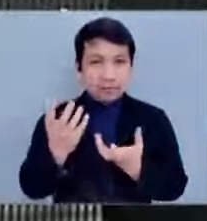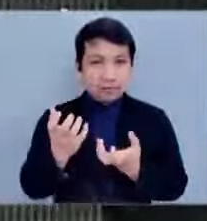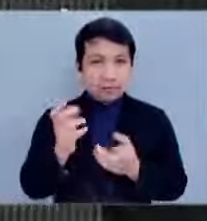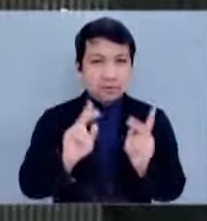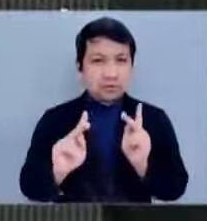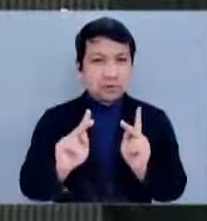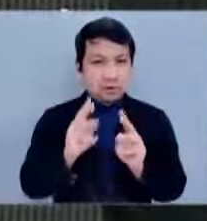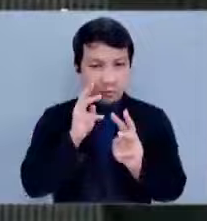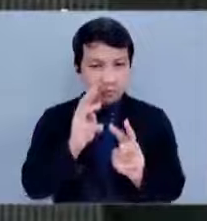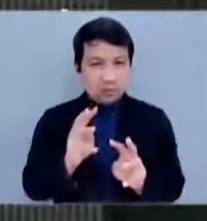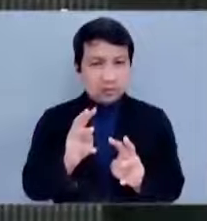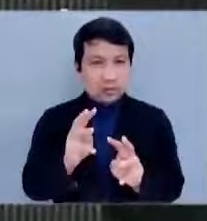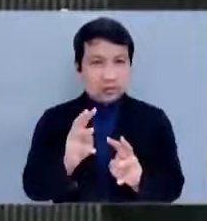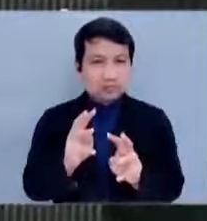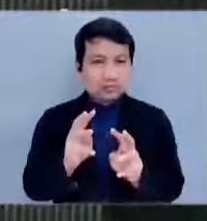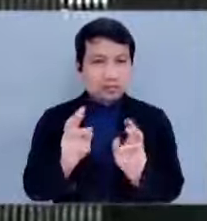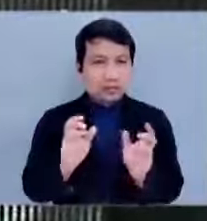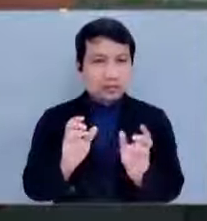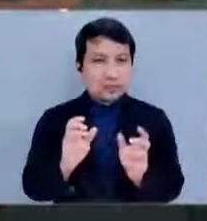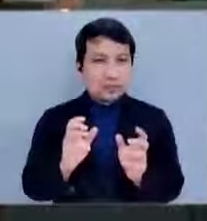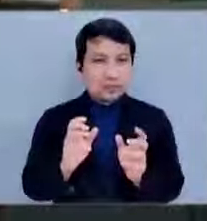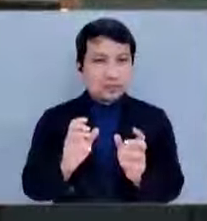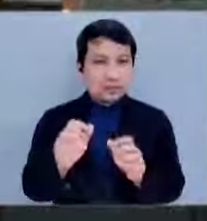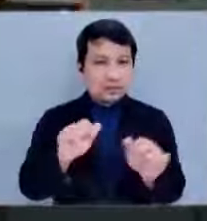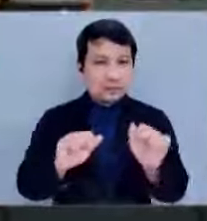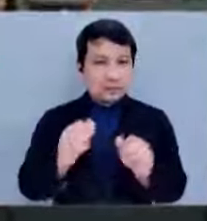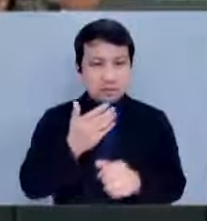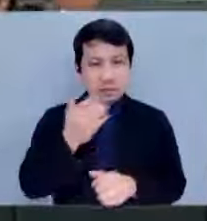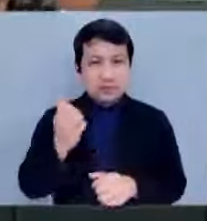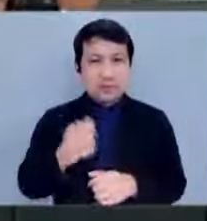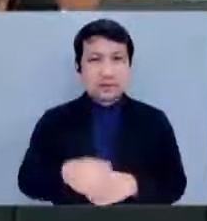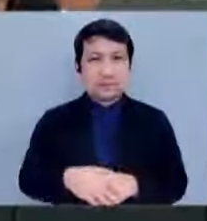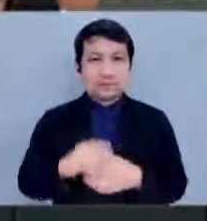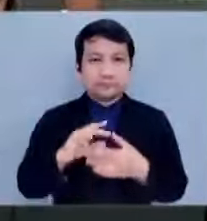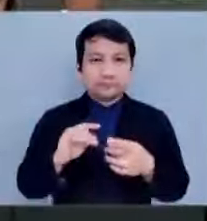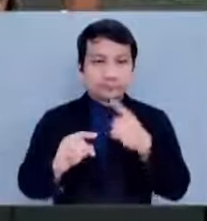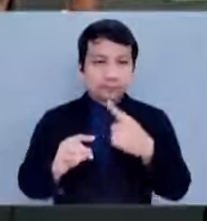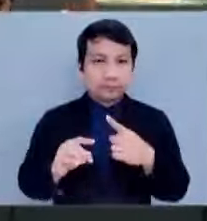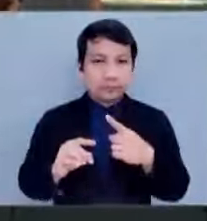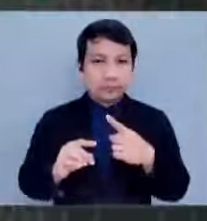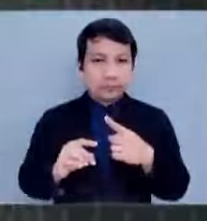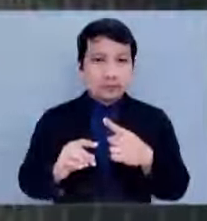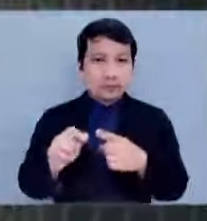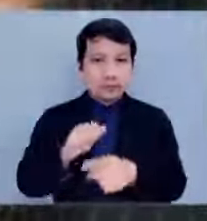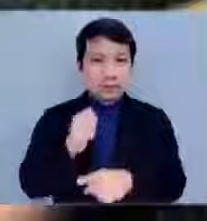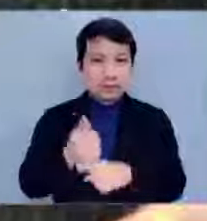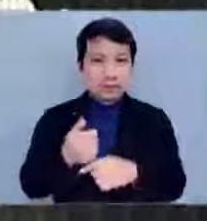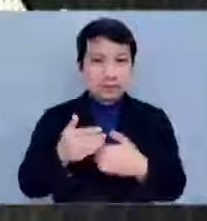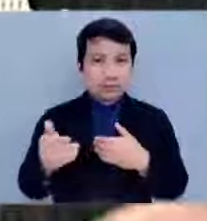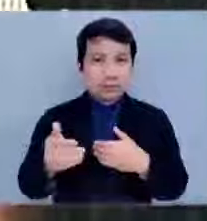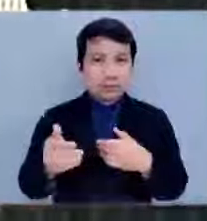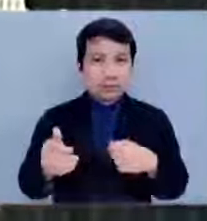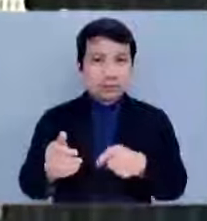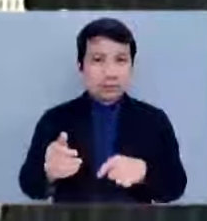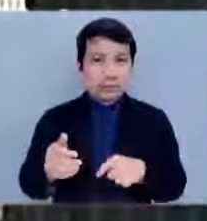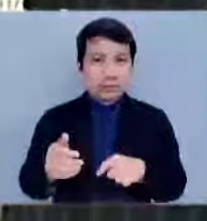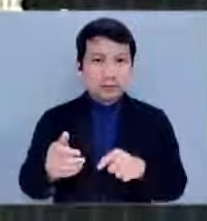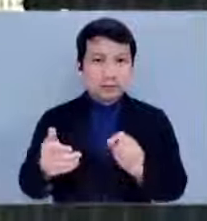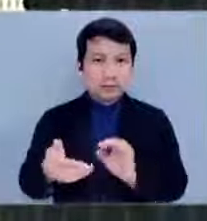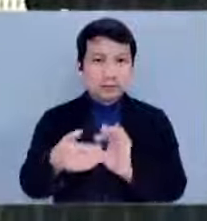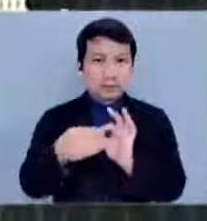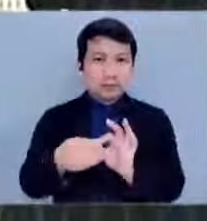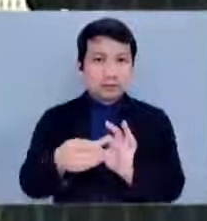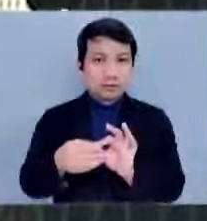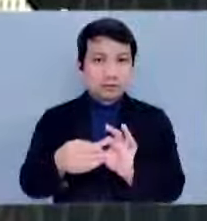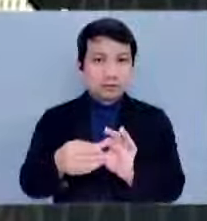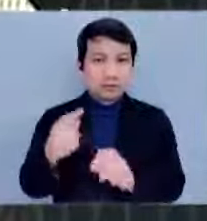watch thriller and drama movies better. Kinuwento rin ni Yassi ang kanyang audition journey. Tumarap po ako sa kanilang